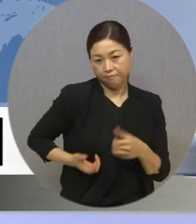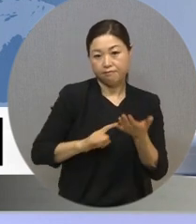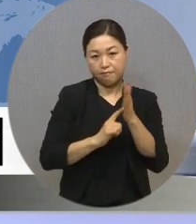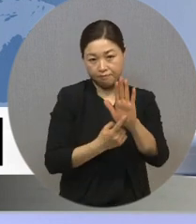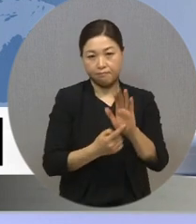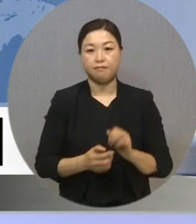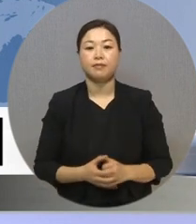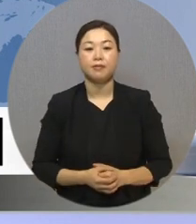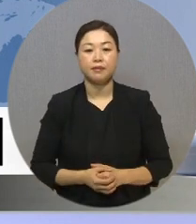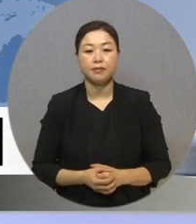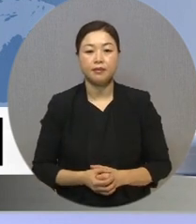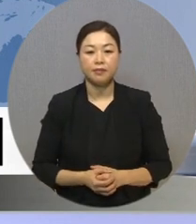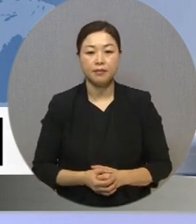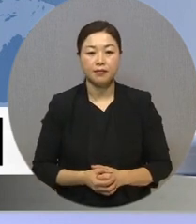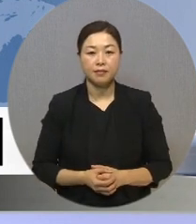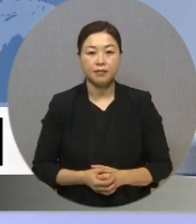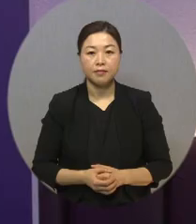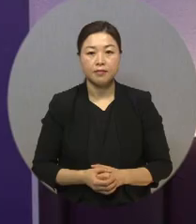기자가 다녀왔습니다.